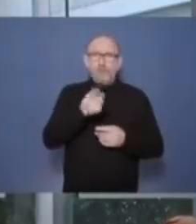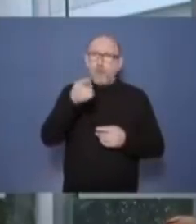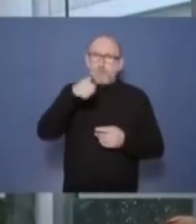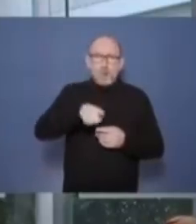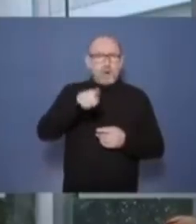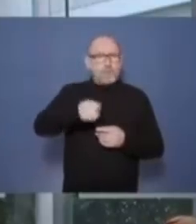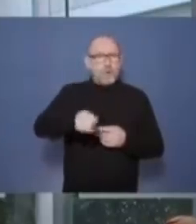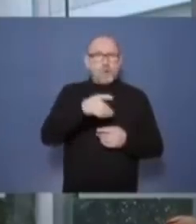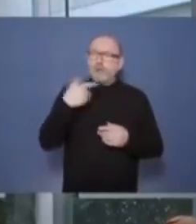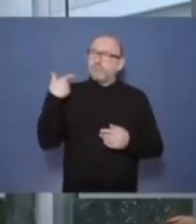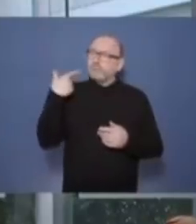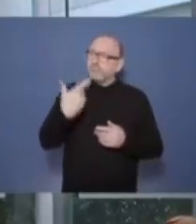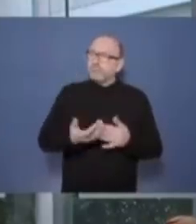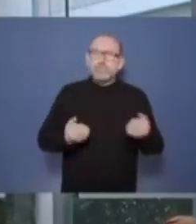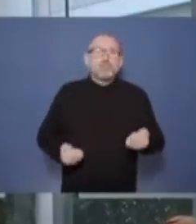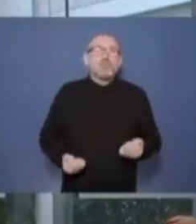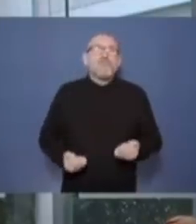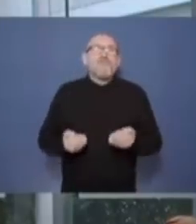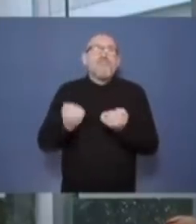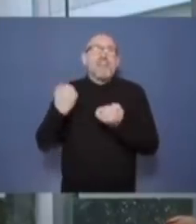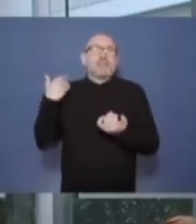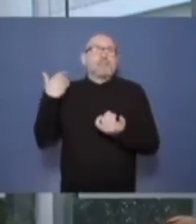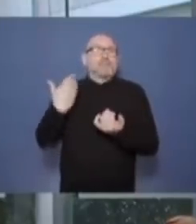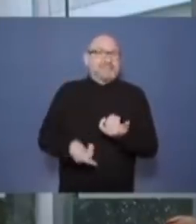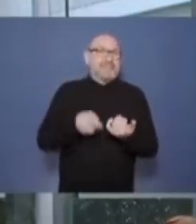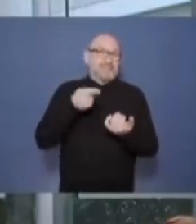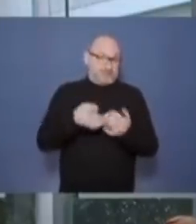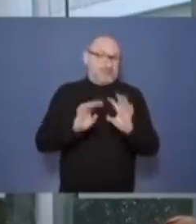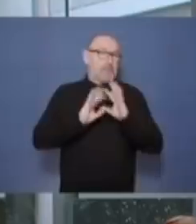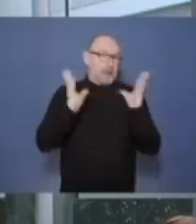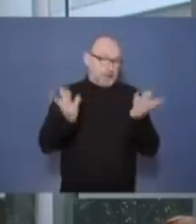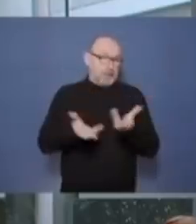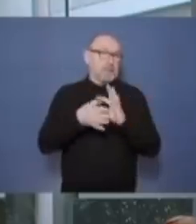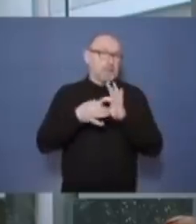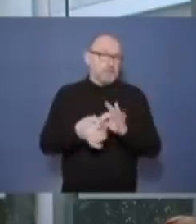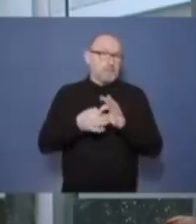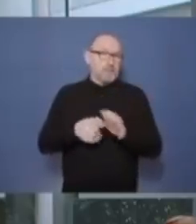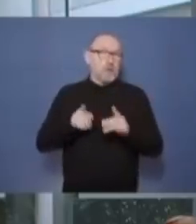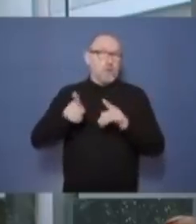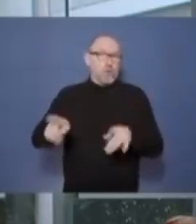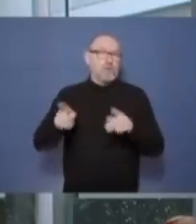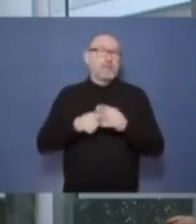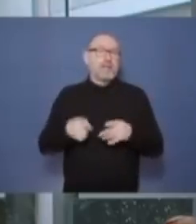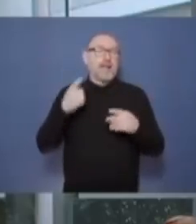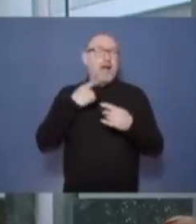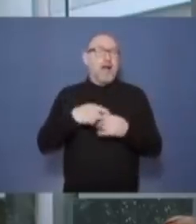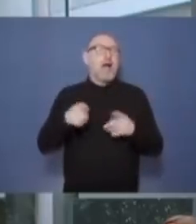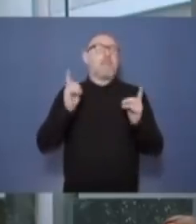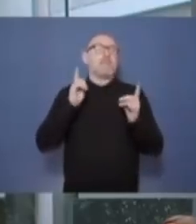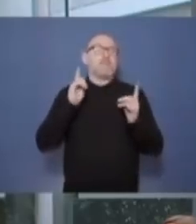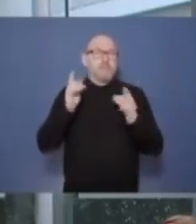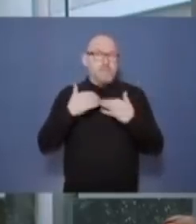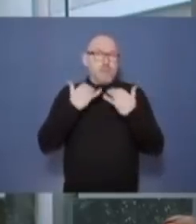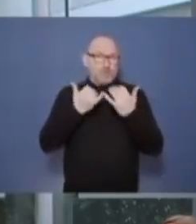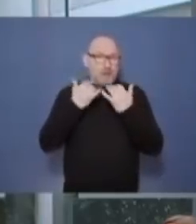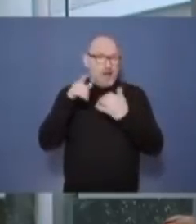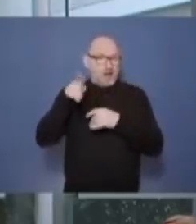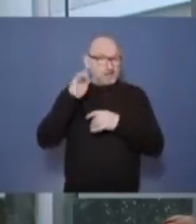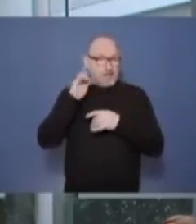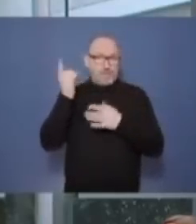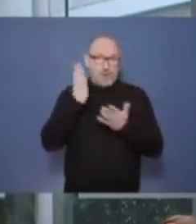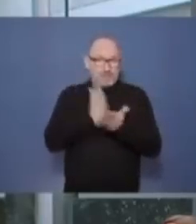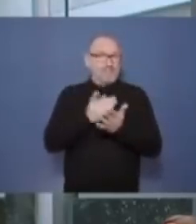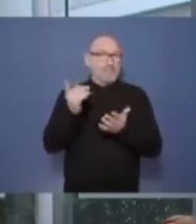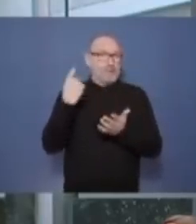die schwierigsten in der Pandemie sein werden. Das hat sie auch jüngst in ihrem Podcast am Wochenende ausgeführt. Sie hat darauf